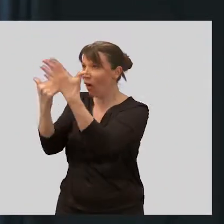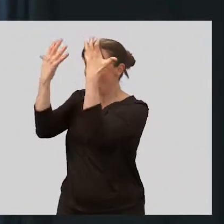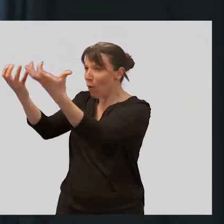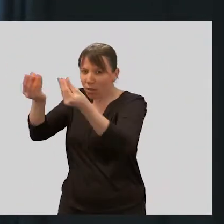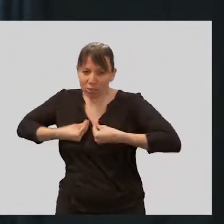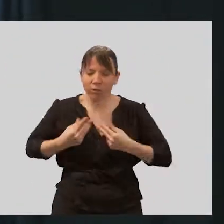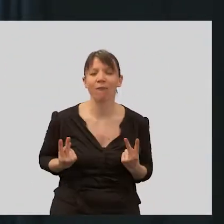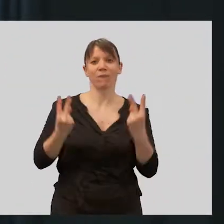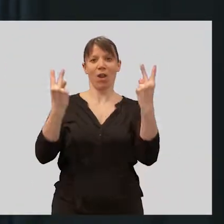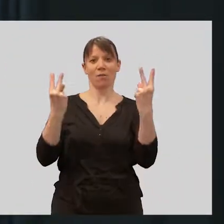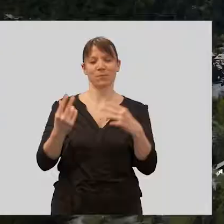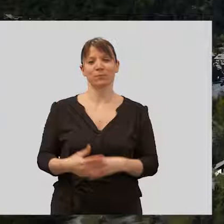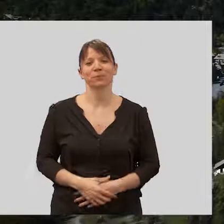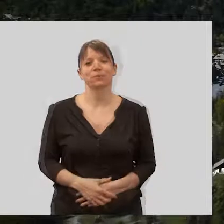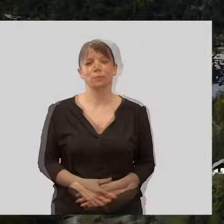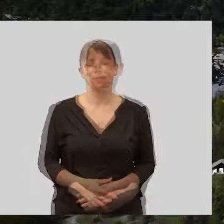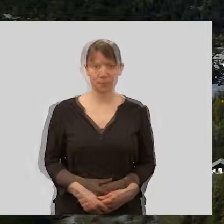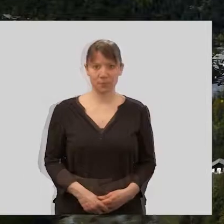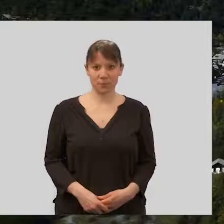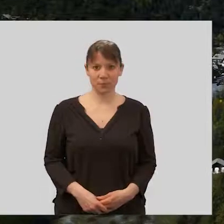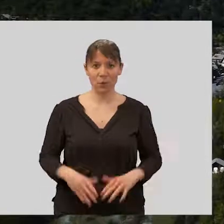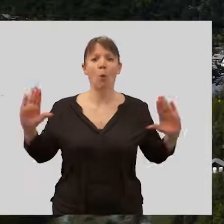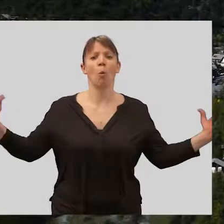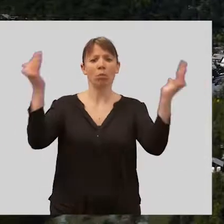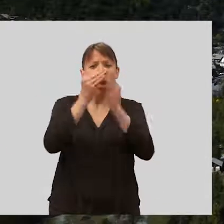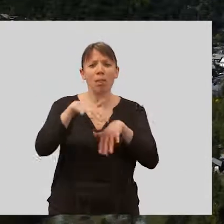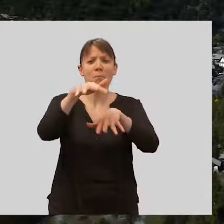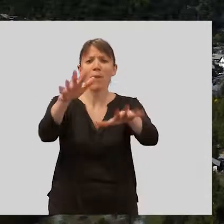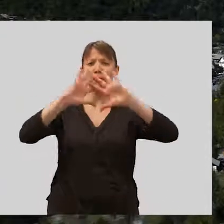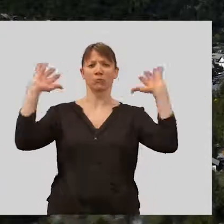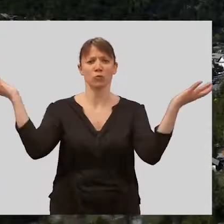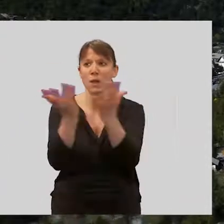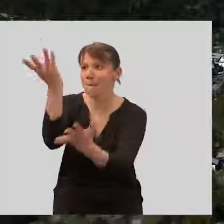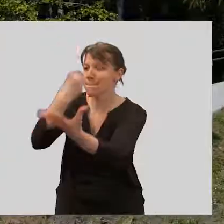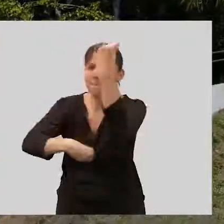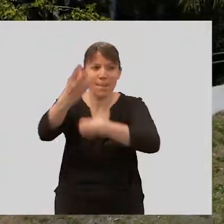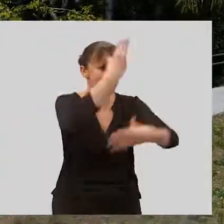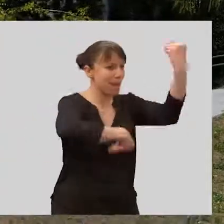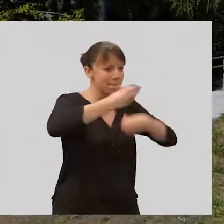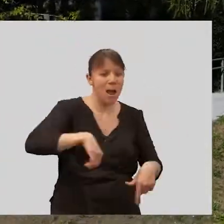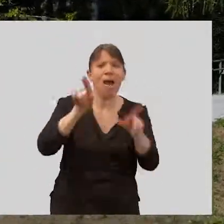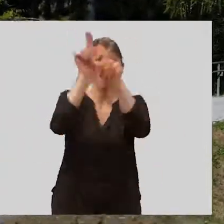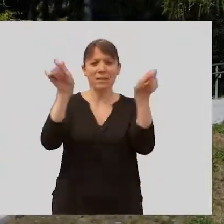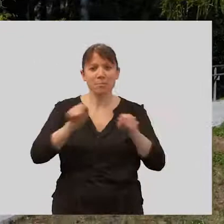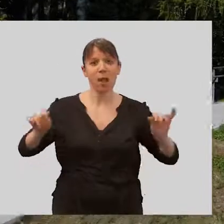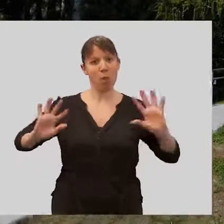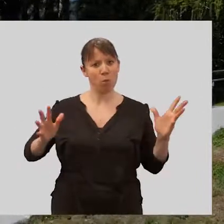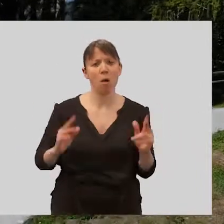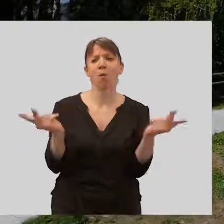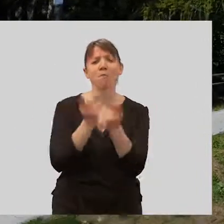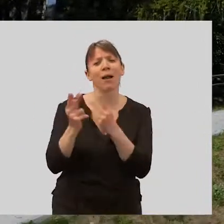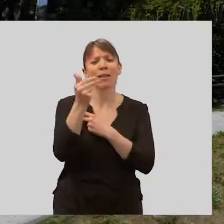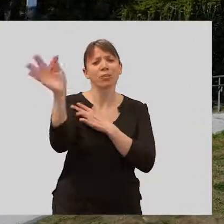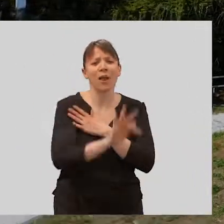manière générale dans la société vis-à-vis de la nature. Mieux connaître pour mieux respecter. Concrètement, il s'agit de rendre accessibles